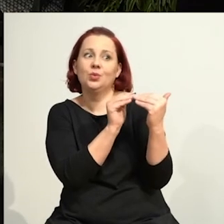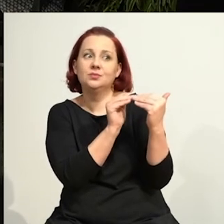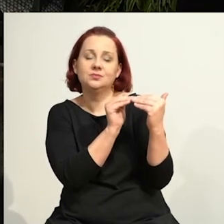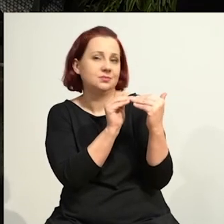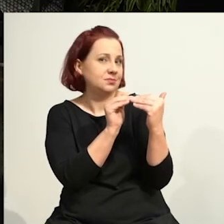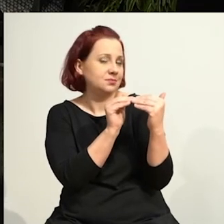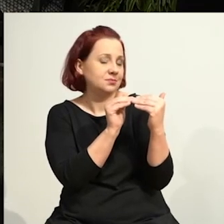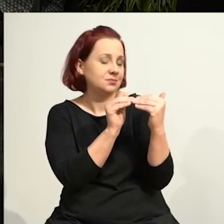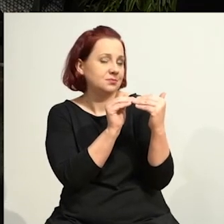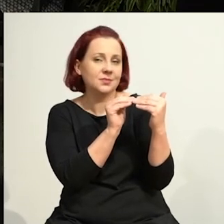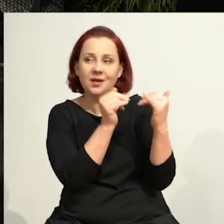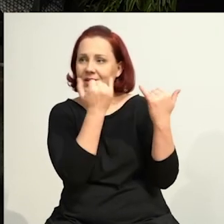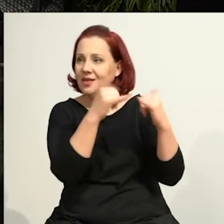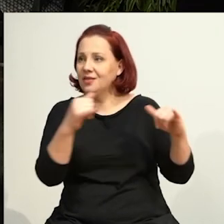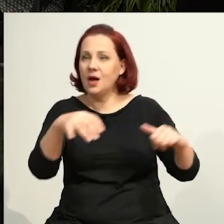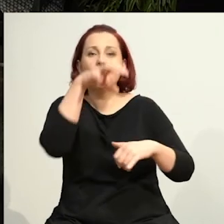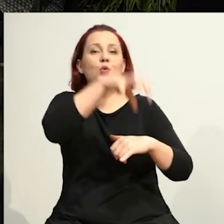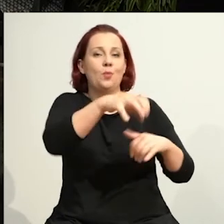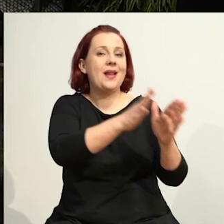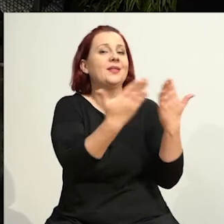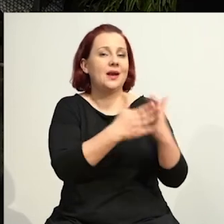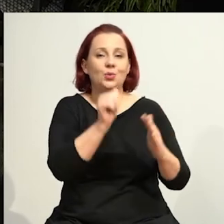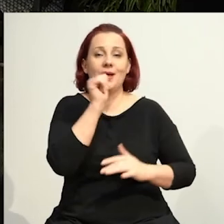w wielu innych literaturach europejskich.